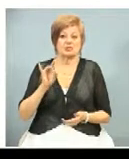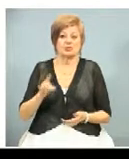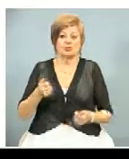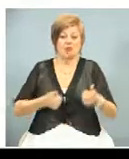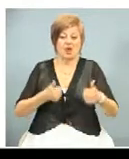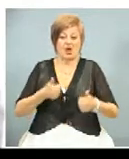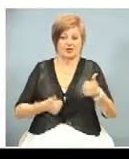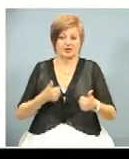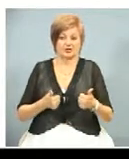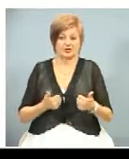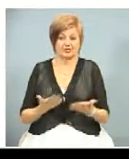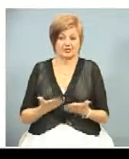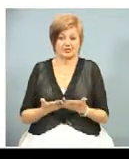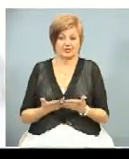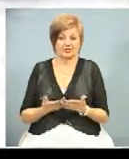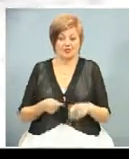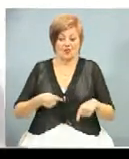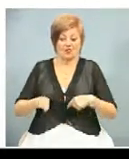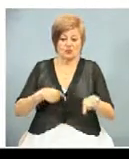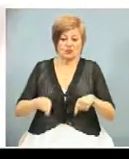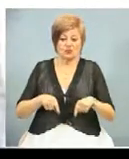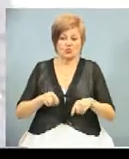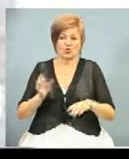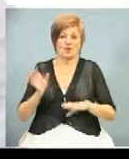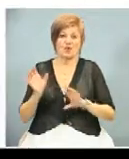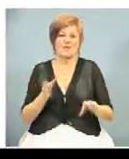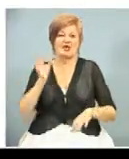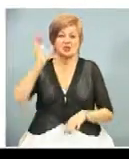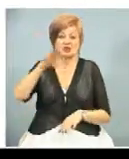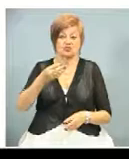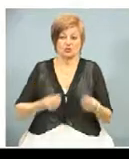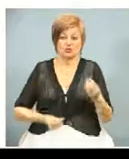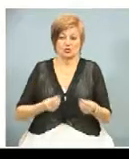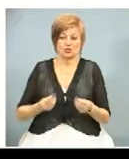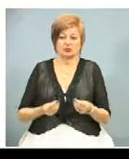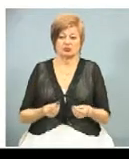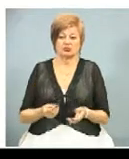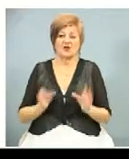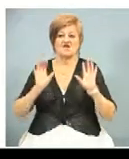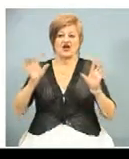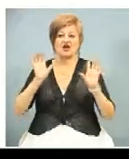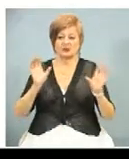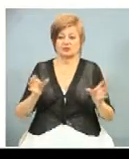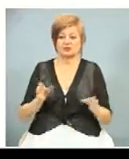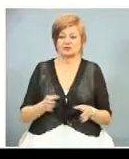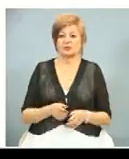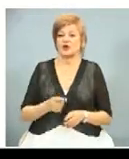Соперник. Он играет в там футболы, баскетболы, там волейболы, много